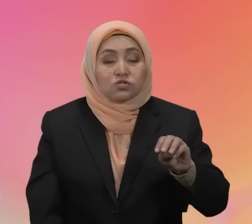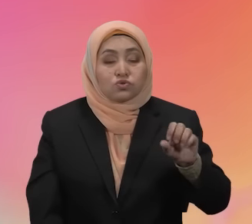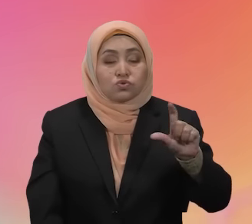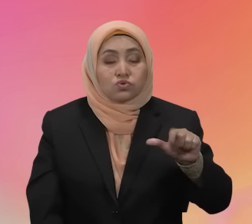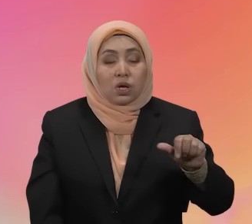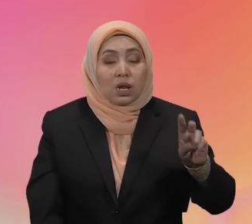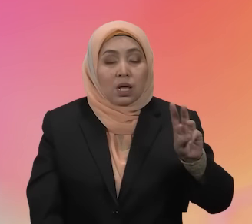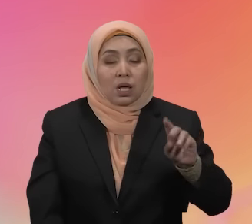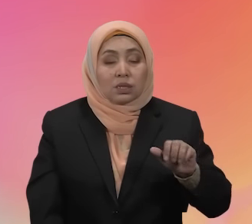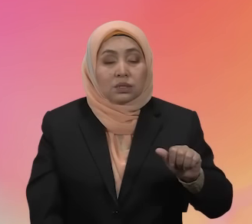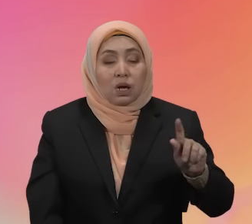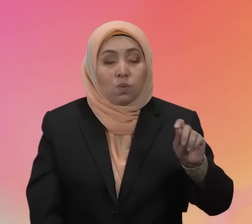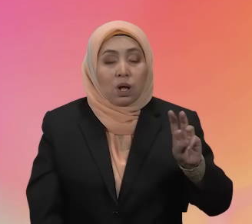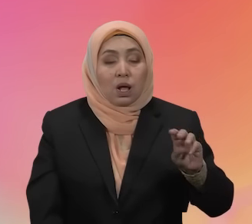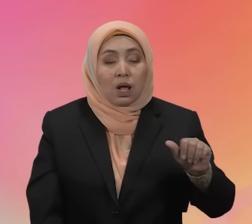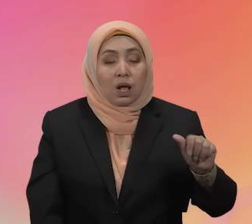وأقام الصلاة